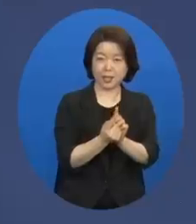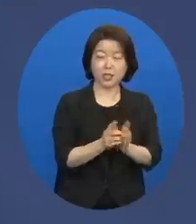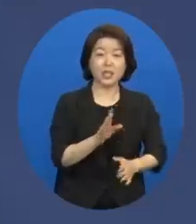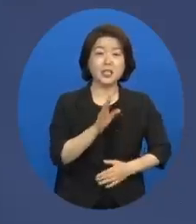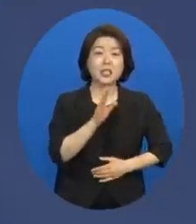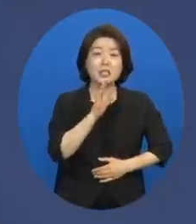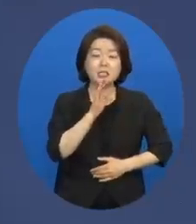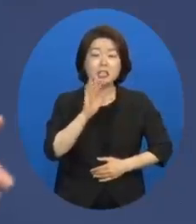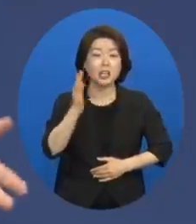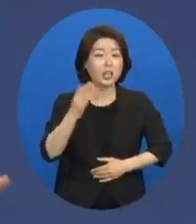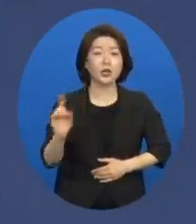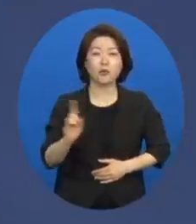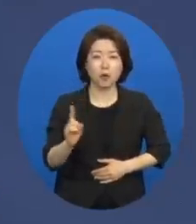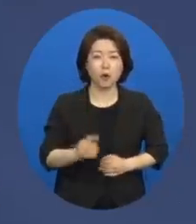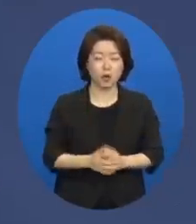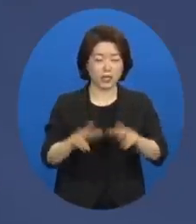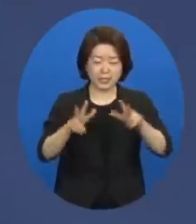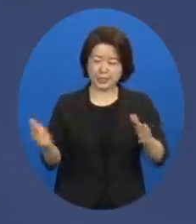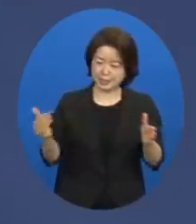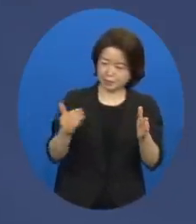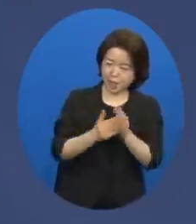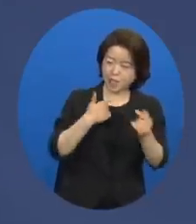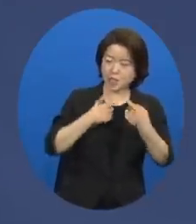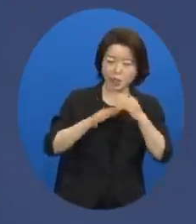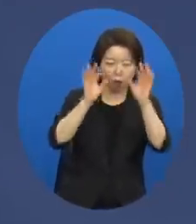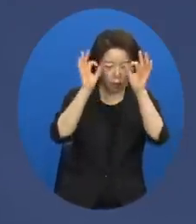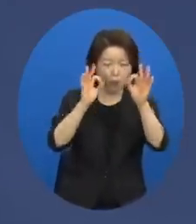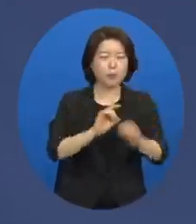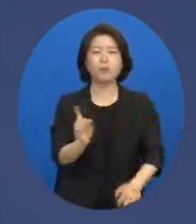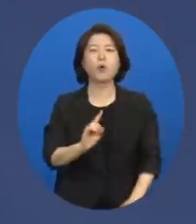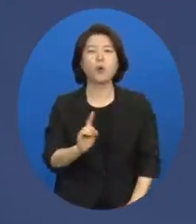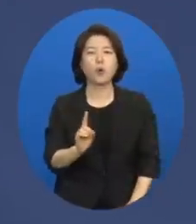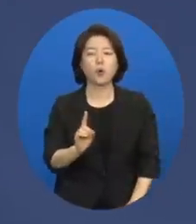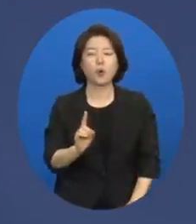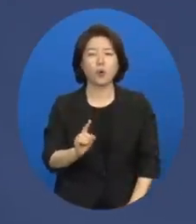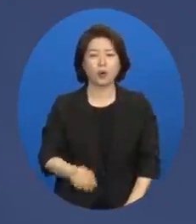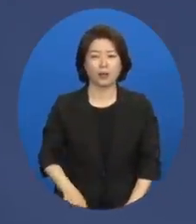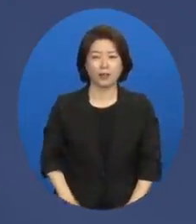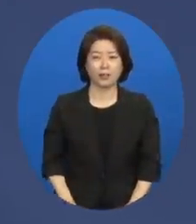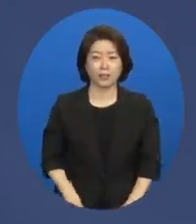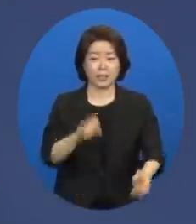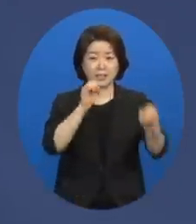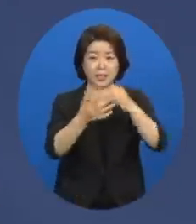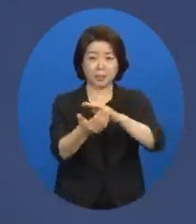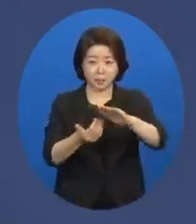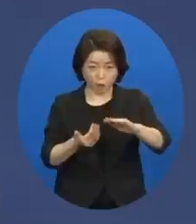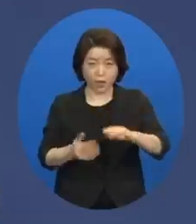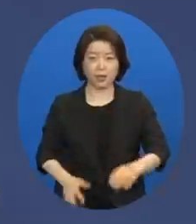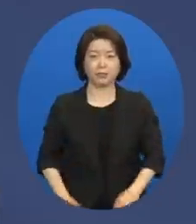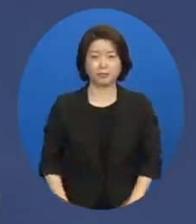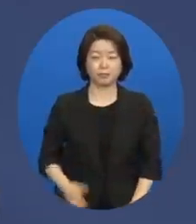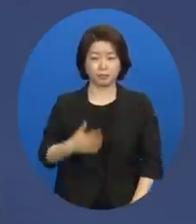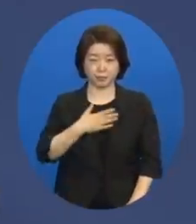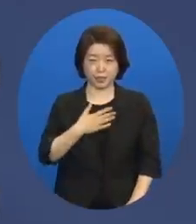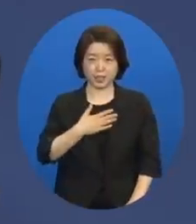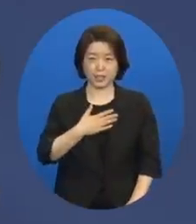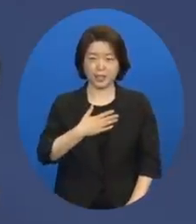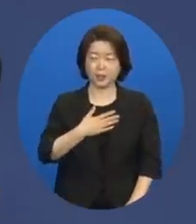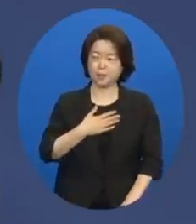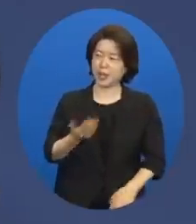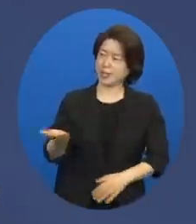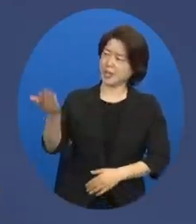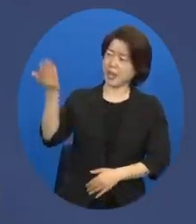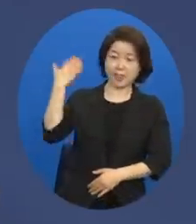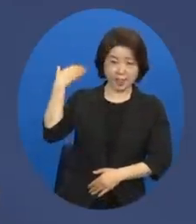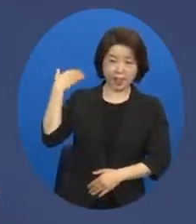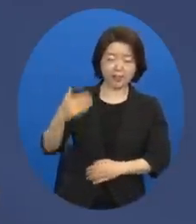된 사건이 있다면 여러분 지금까지 경험으로 볼 때 어떤 게 있으셨어요? 대답하시기 전에 제가 잠깐 조금 오래전이긴